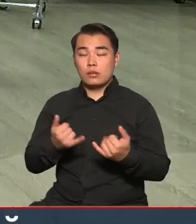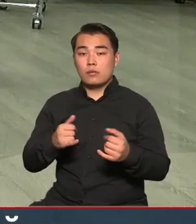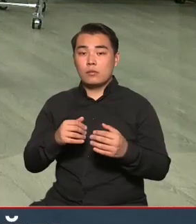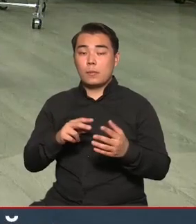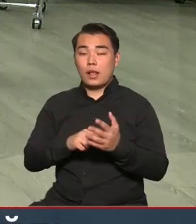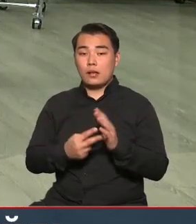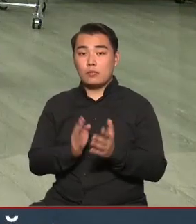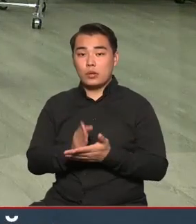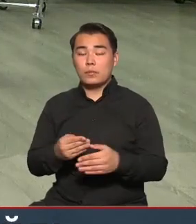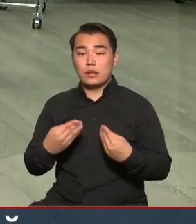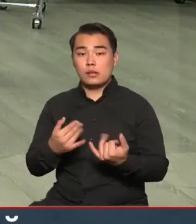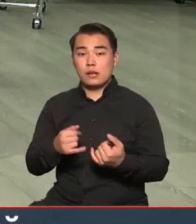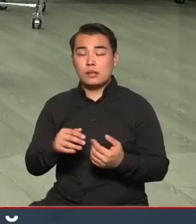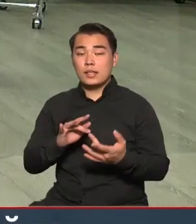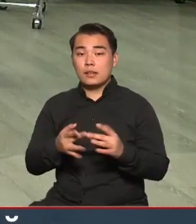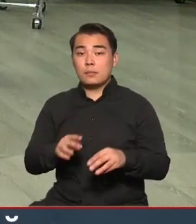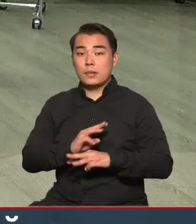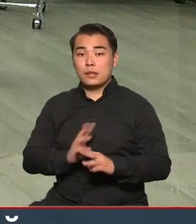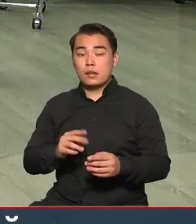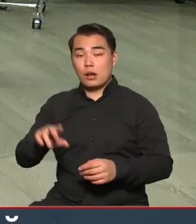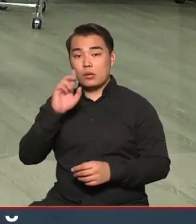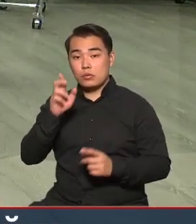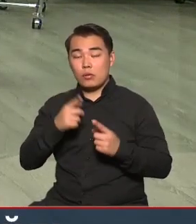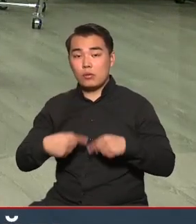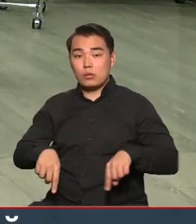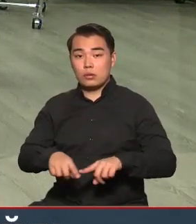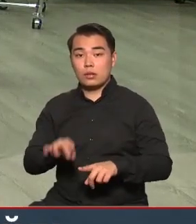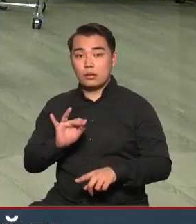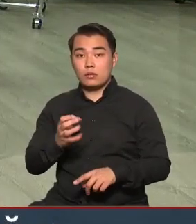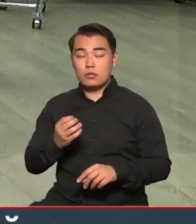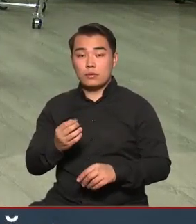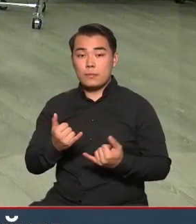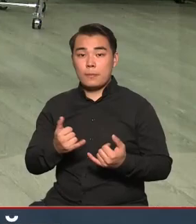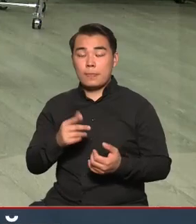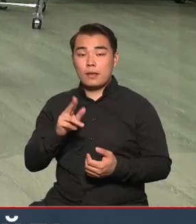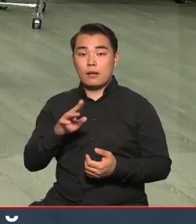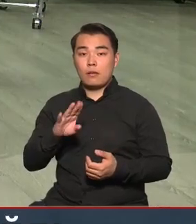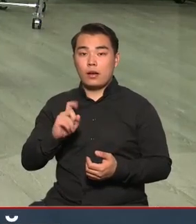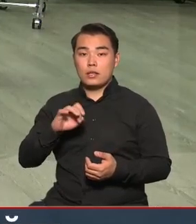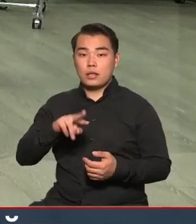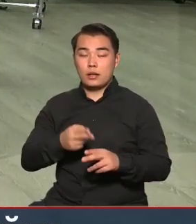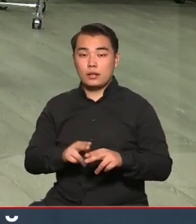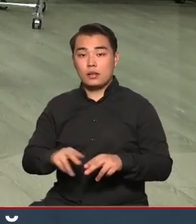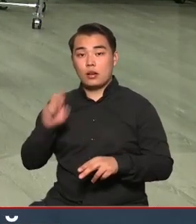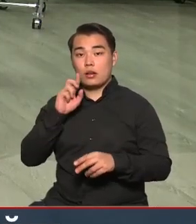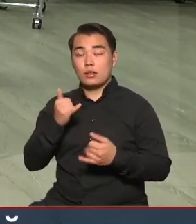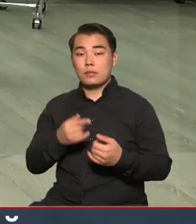функциялары беріледі. Яғни ақпарат министрлігі мемлекеттік органдардың, сонымен бірге квазимемлекеттік сектордың